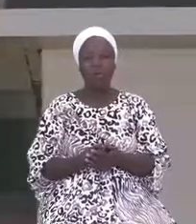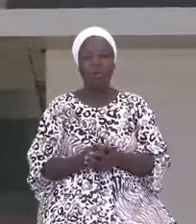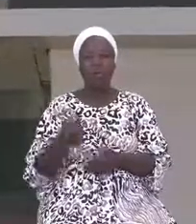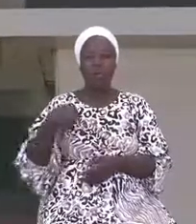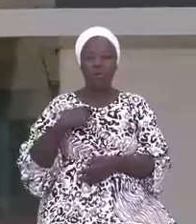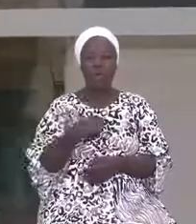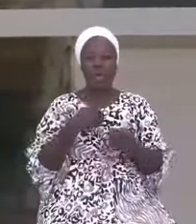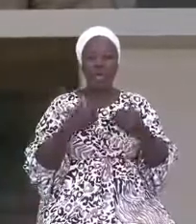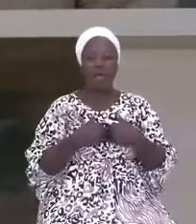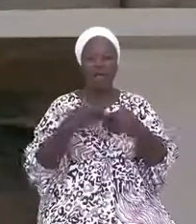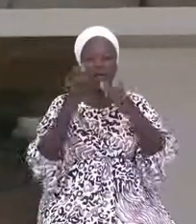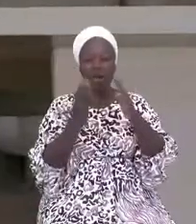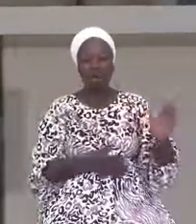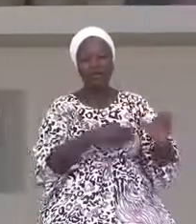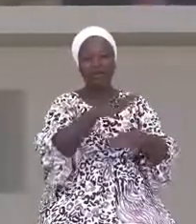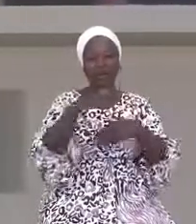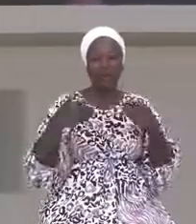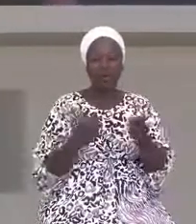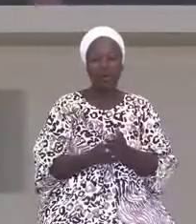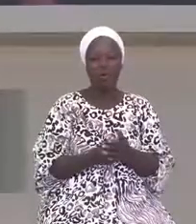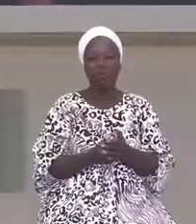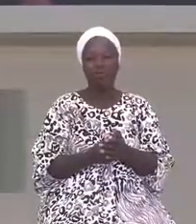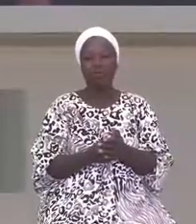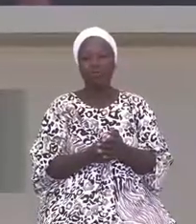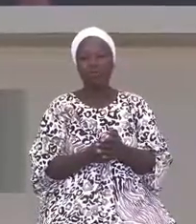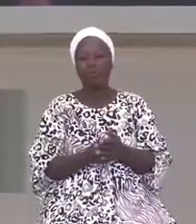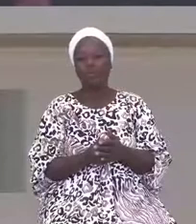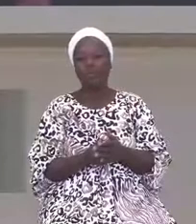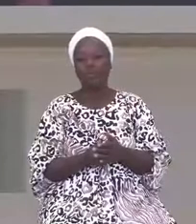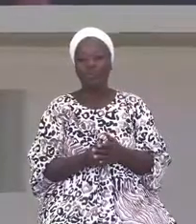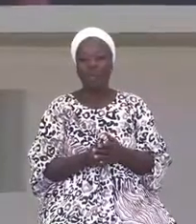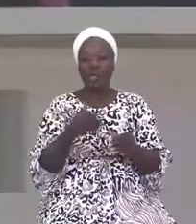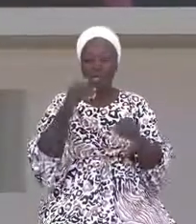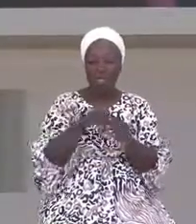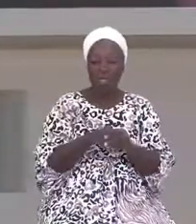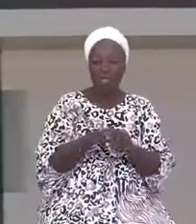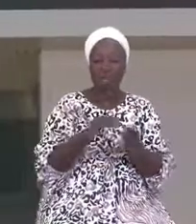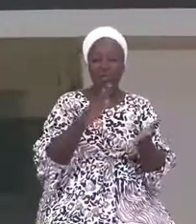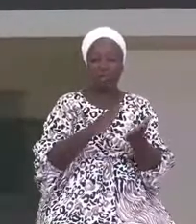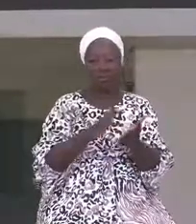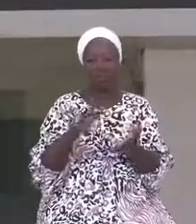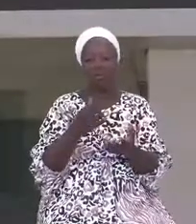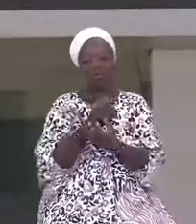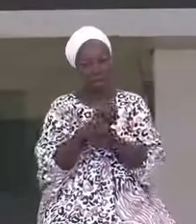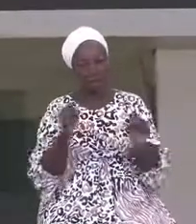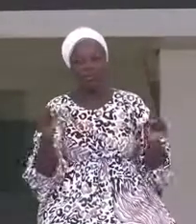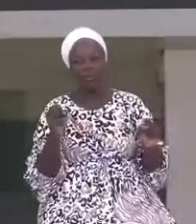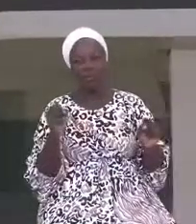Nous aimons maintenant tout. Nous sommes enrôlés. Premièrement, nous avons tout quitté dans un glorieux